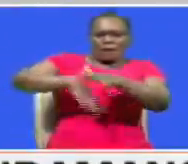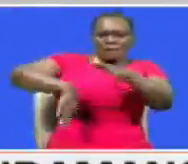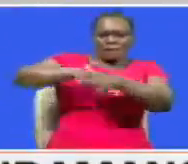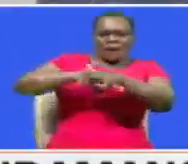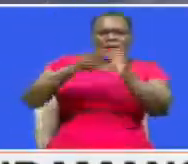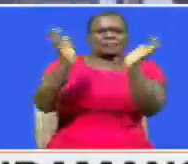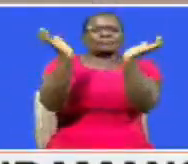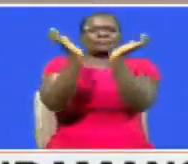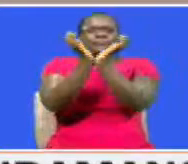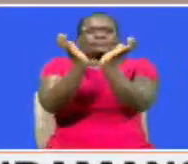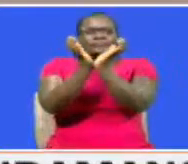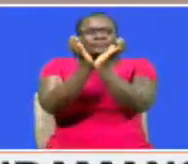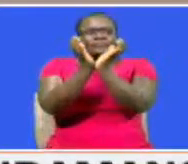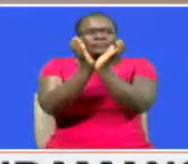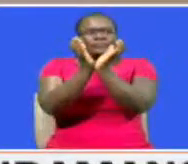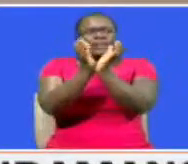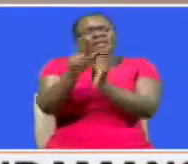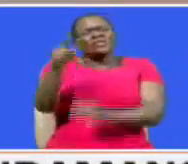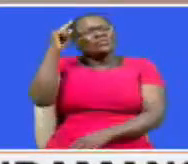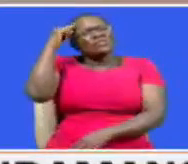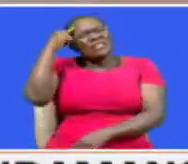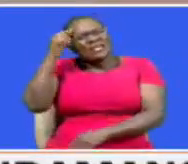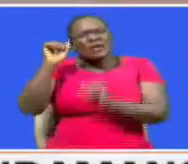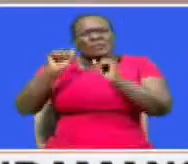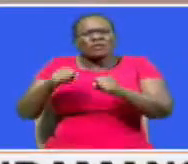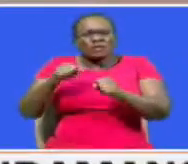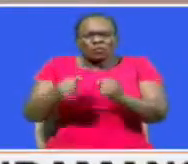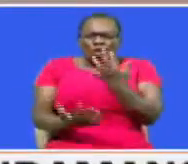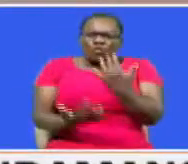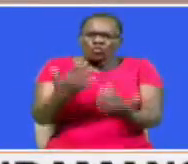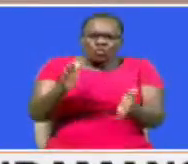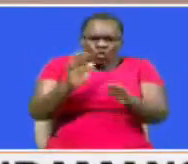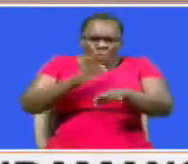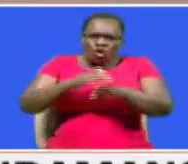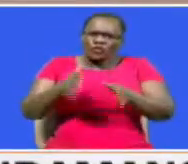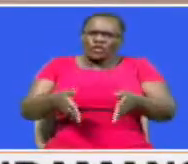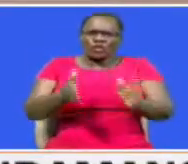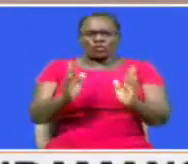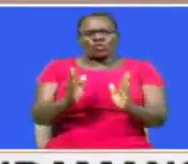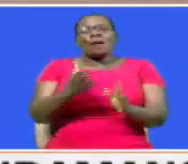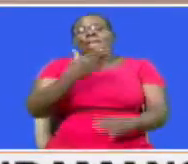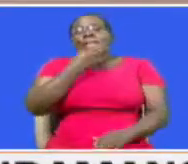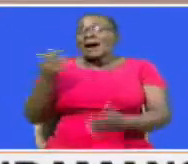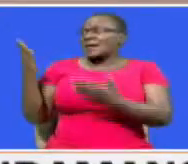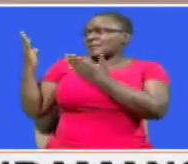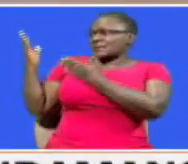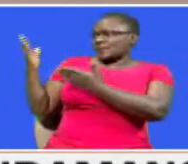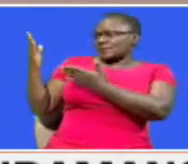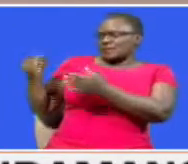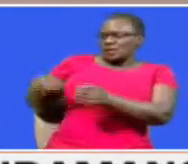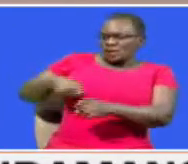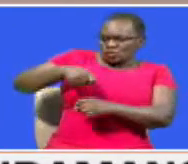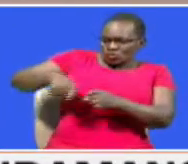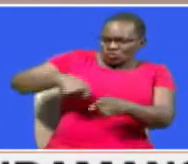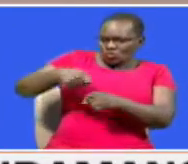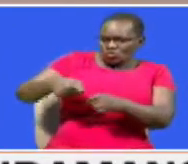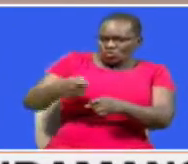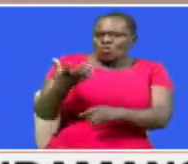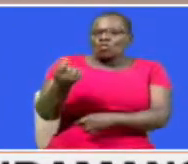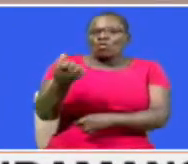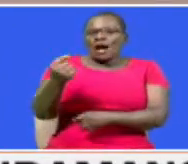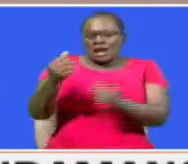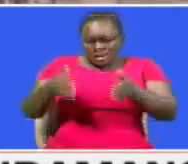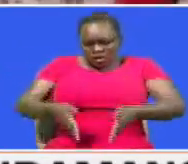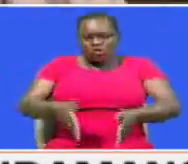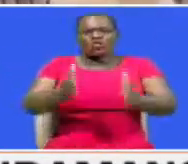wa kucheza soka. Umewahi fikiria kupikia chakula barabarani? Mwanaume huyu aliamua kupikia ugali katikati